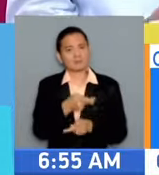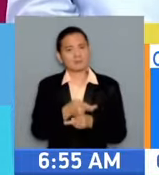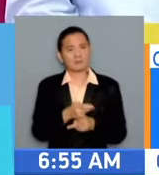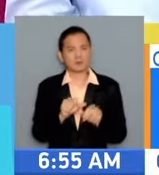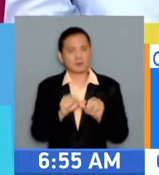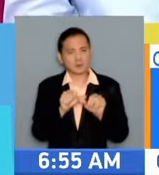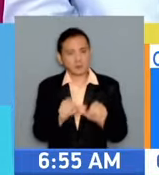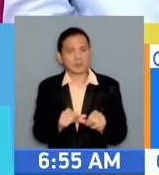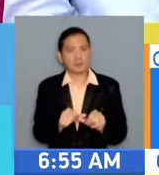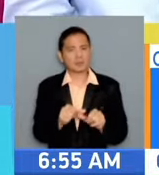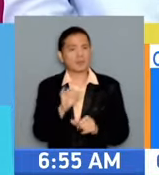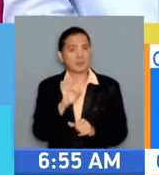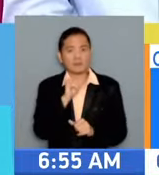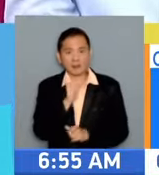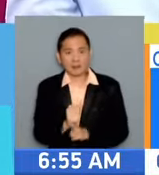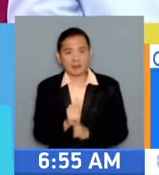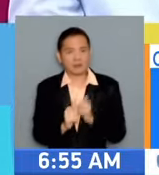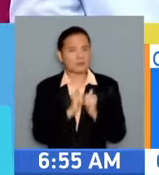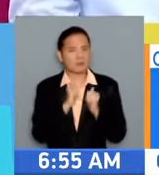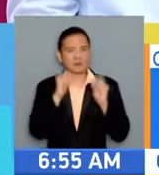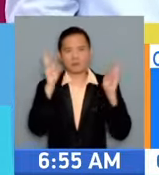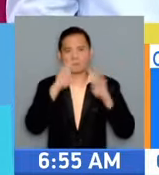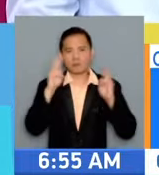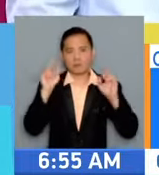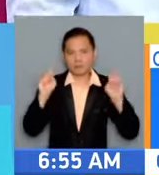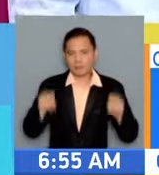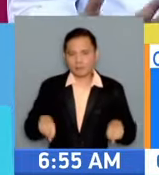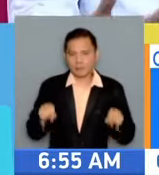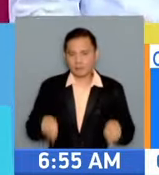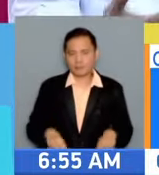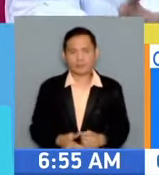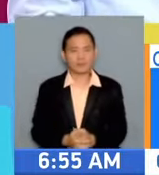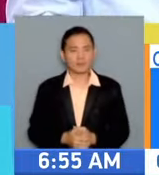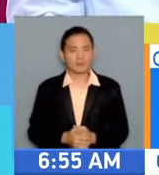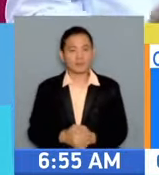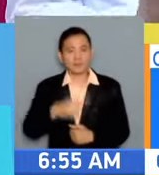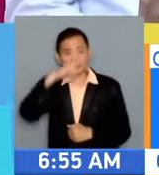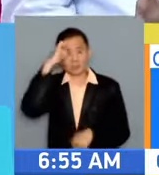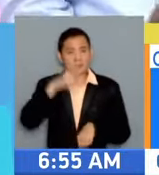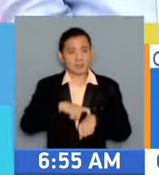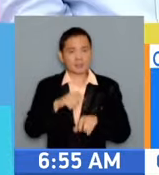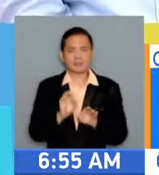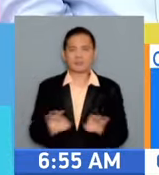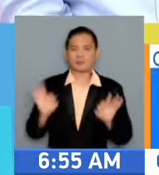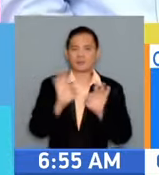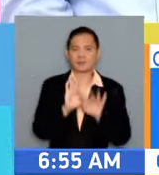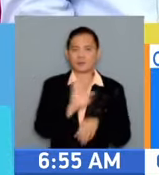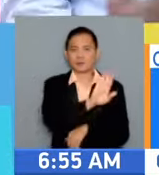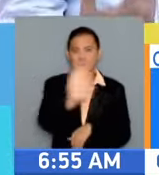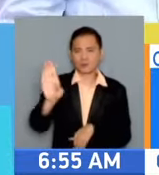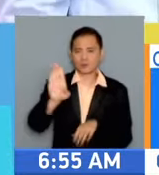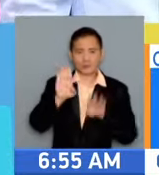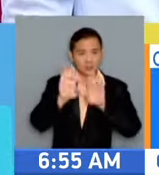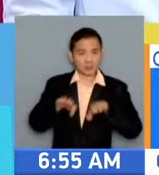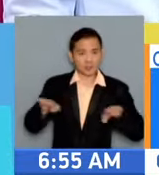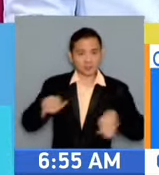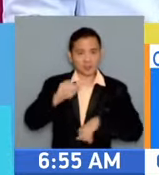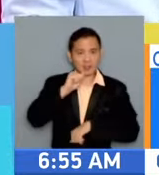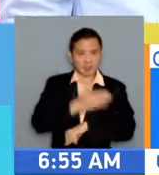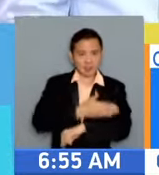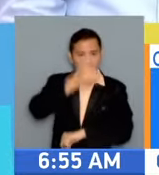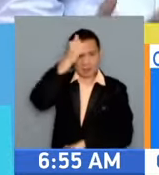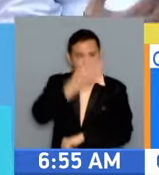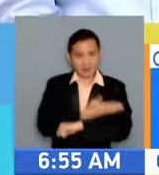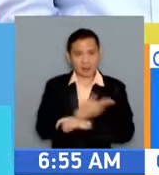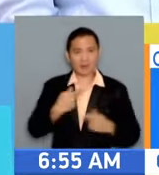sa panahon ngayon na tag-init, kailangan po natin ma-ensure na yung ating po mga anak, ating po mga bata ay well hydrated din po.